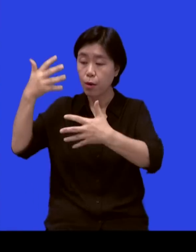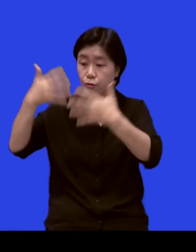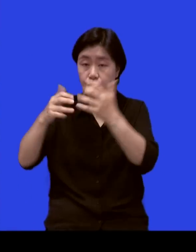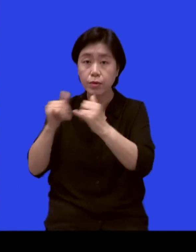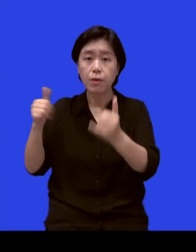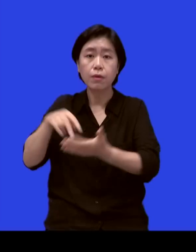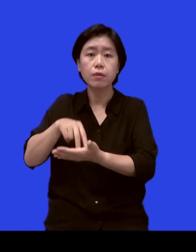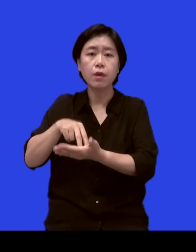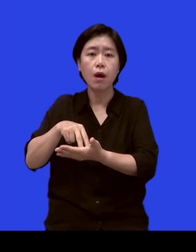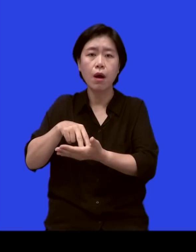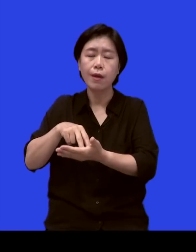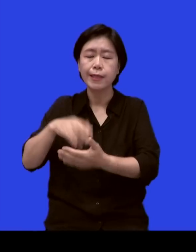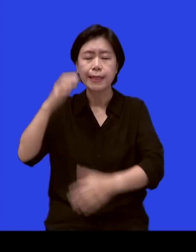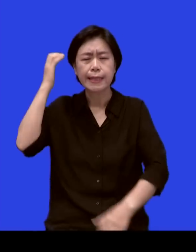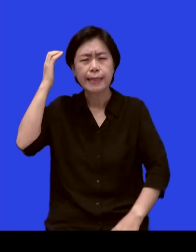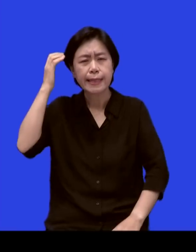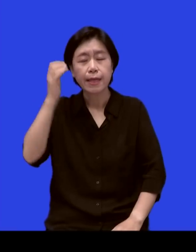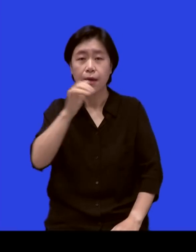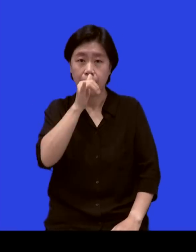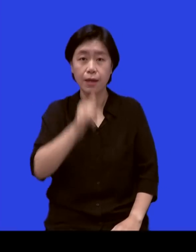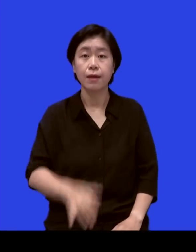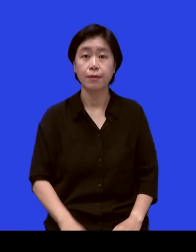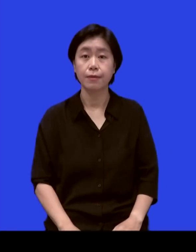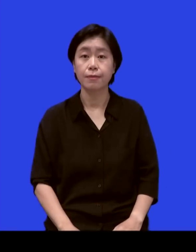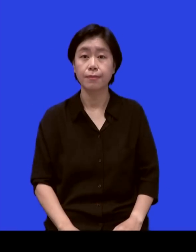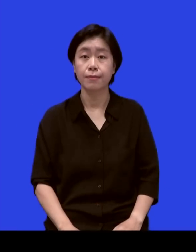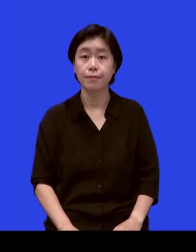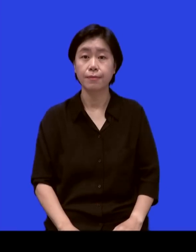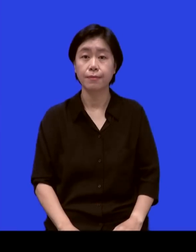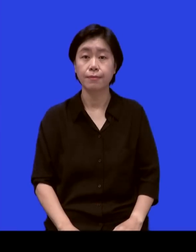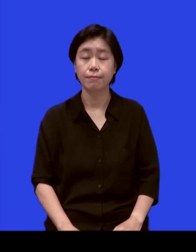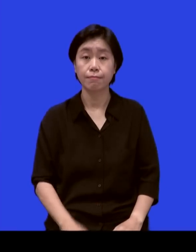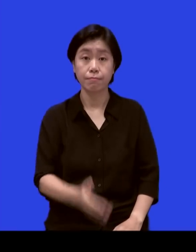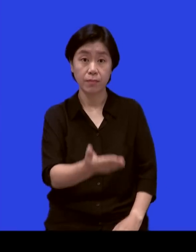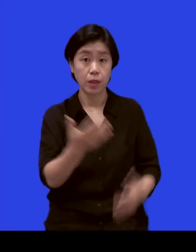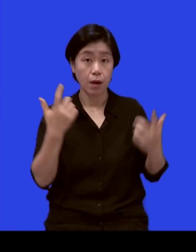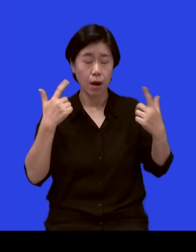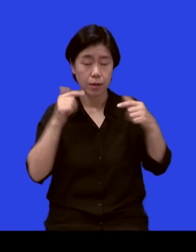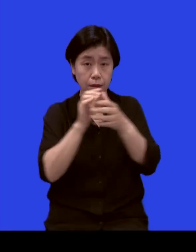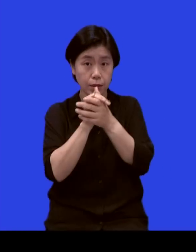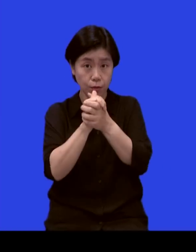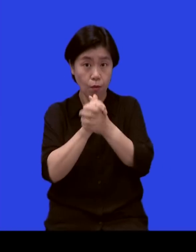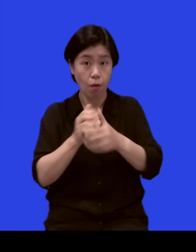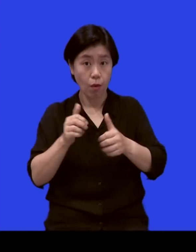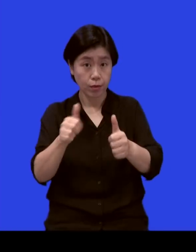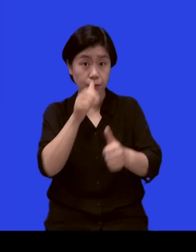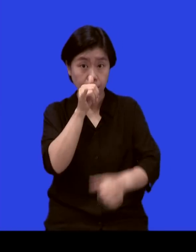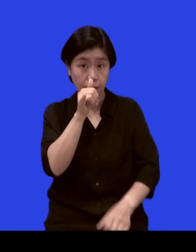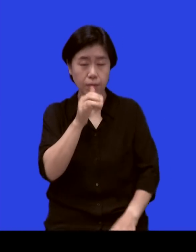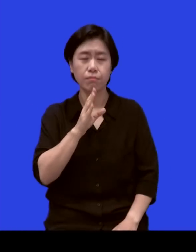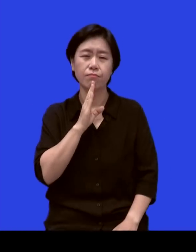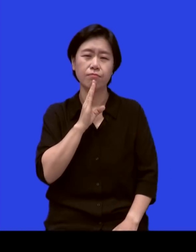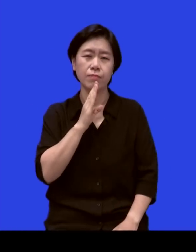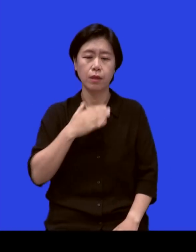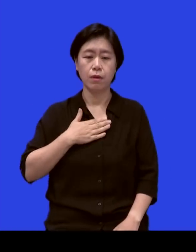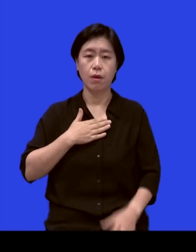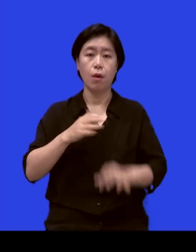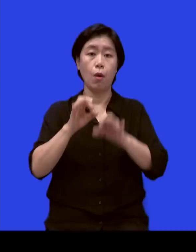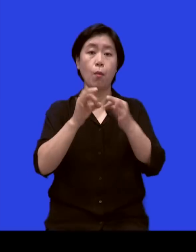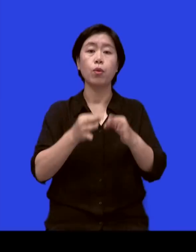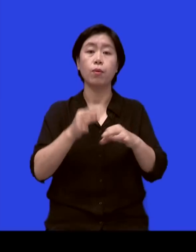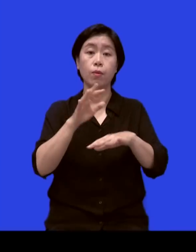하셨나 봐요. 네, 제가 늘 뭐 이렇게 막 그 포도밭 두 아들 비유를 하는데